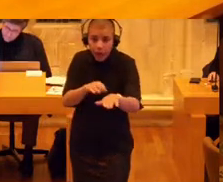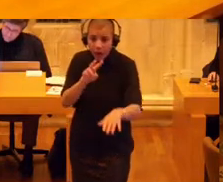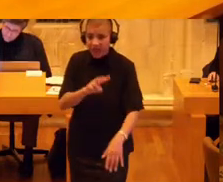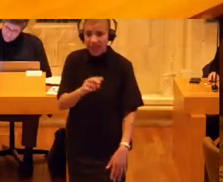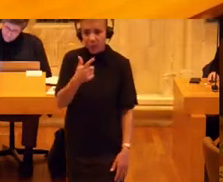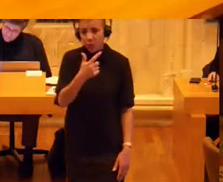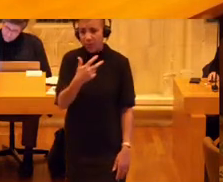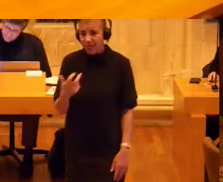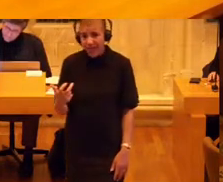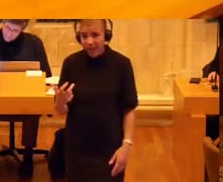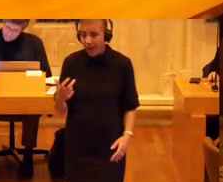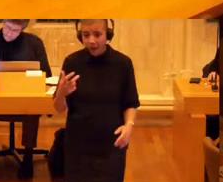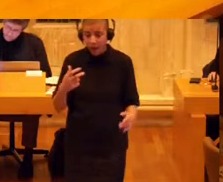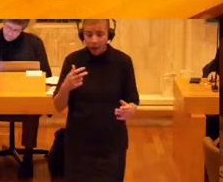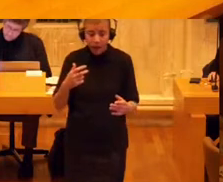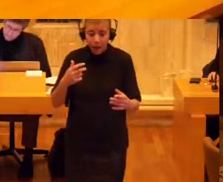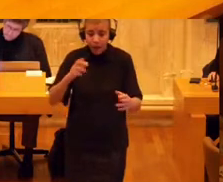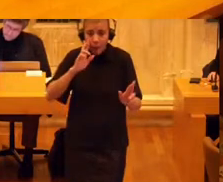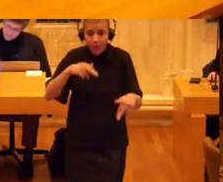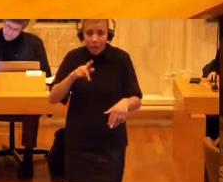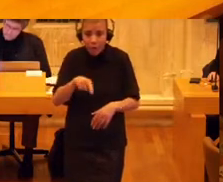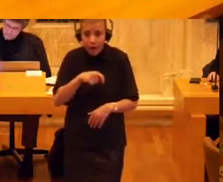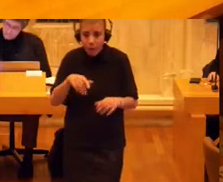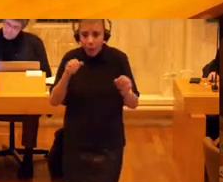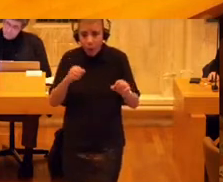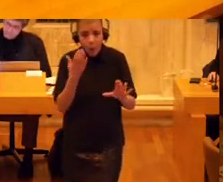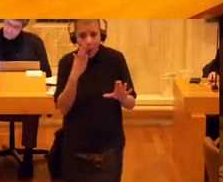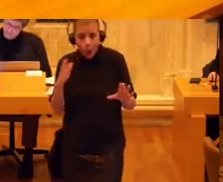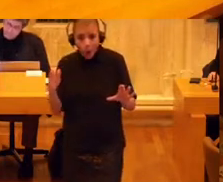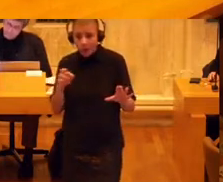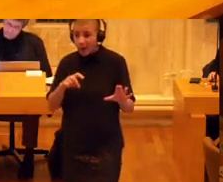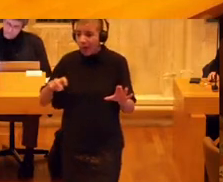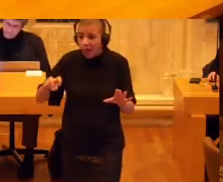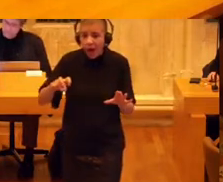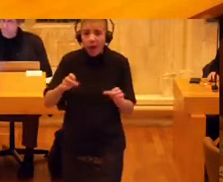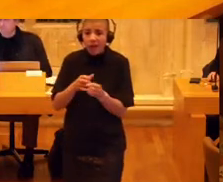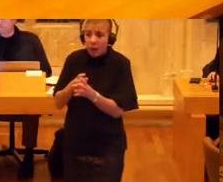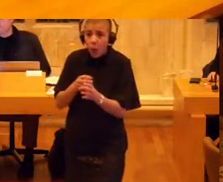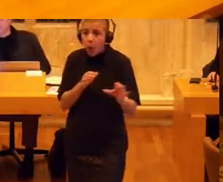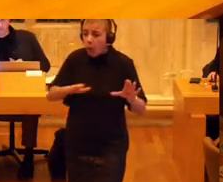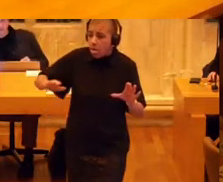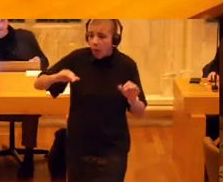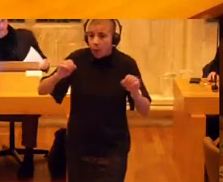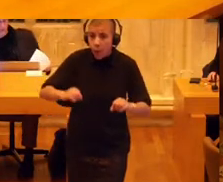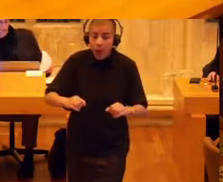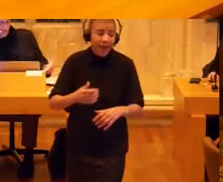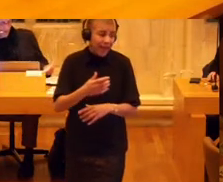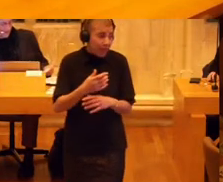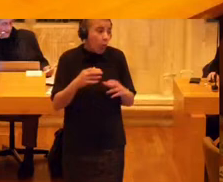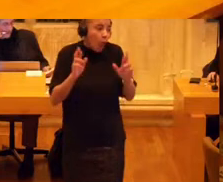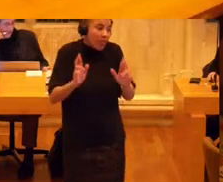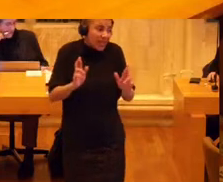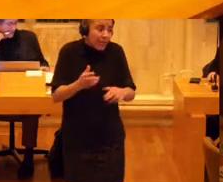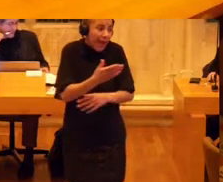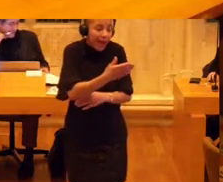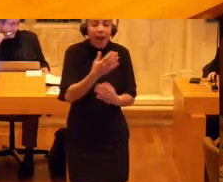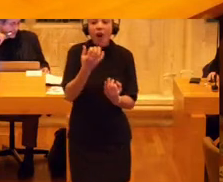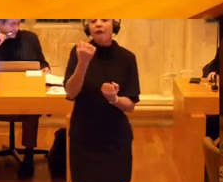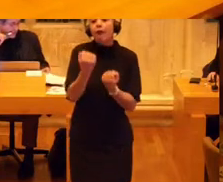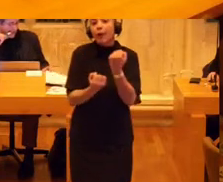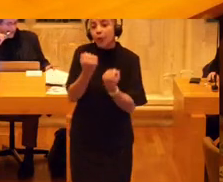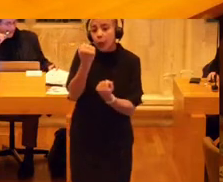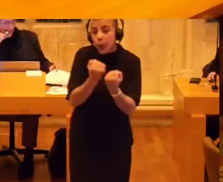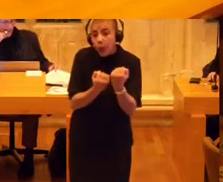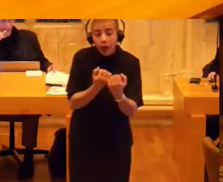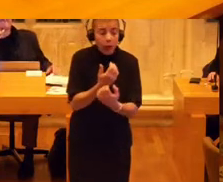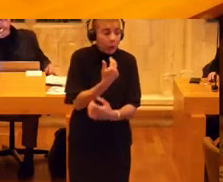meilleure répartition de l'espace fera comprendre aux automobilistes qui se servent de cette avenue comme d'un périphérique que ce n'est pas un